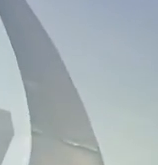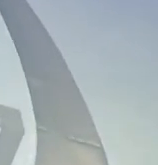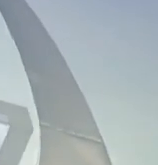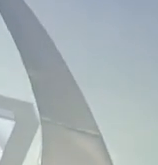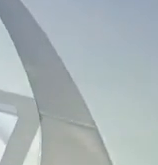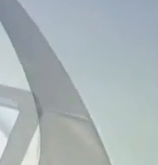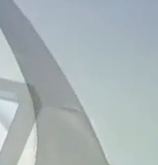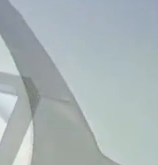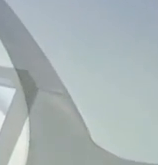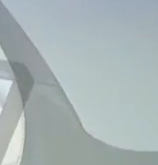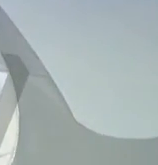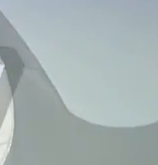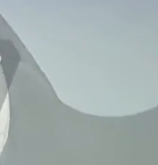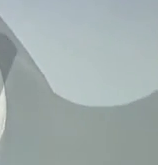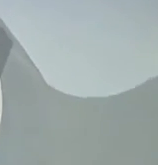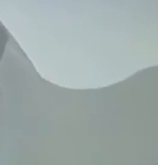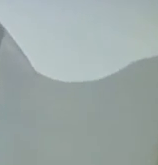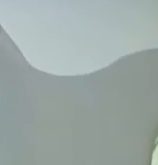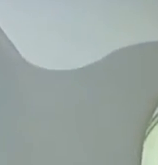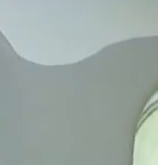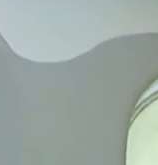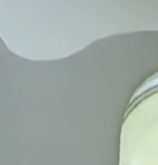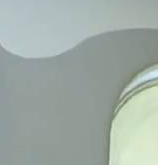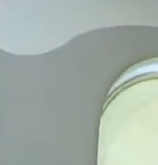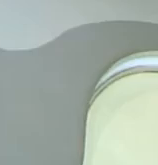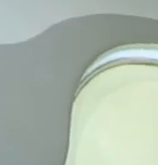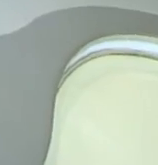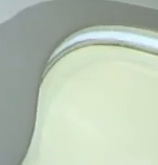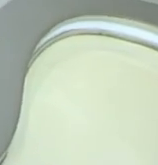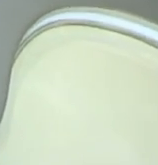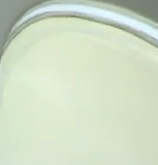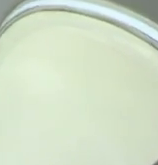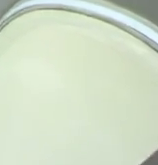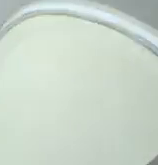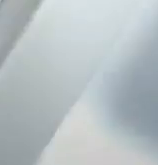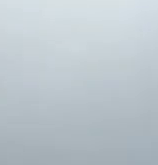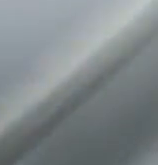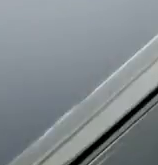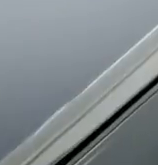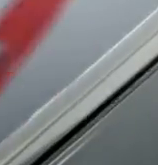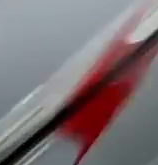Alamin sa pagbabalik ng 24 Oras.